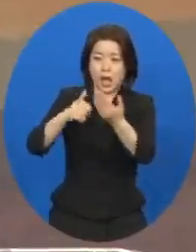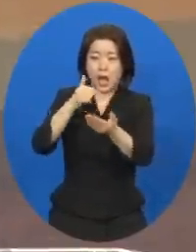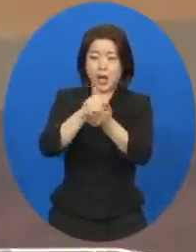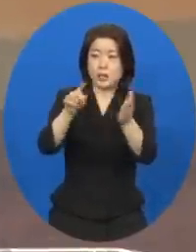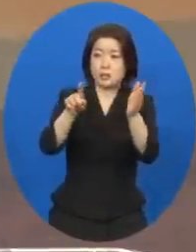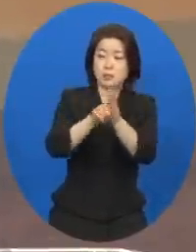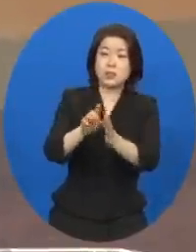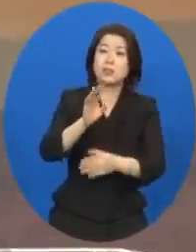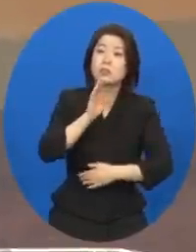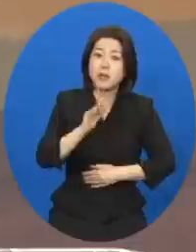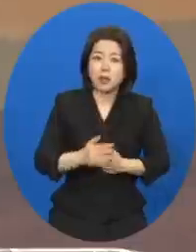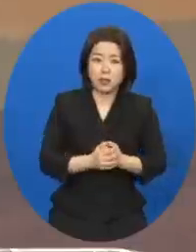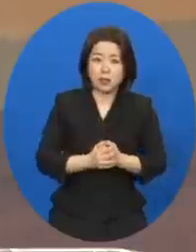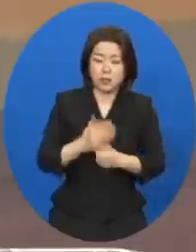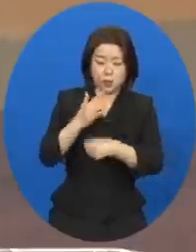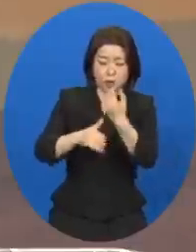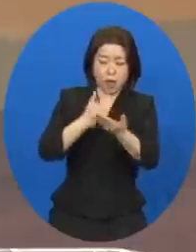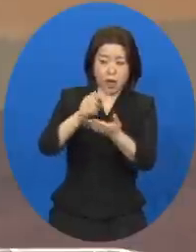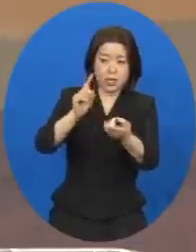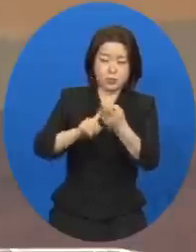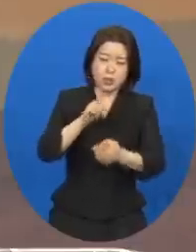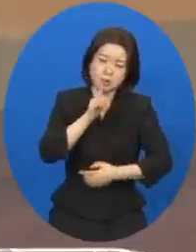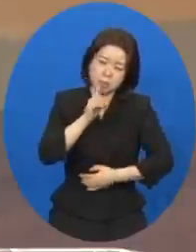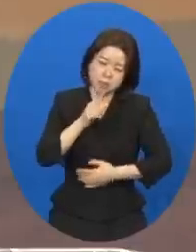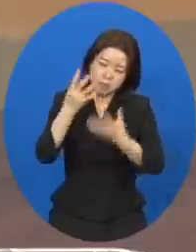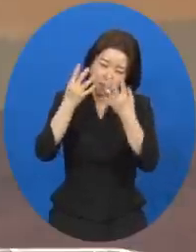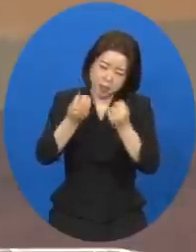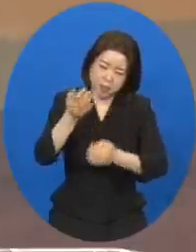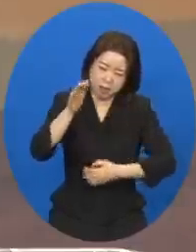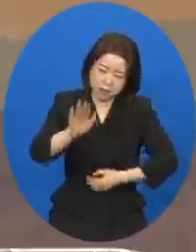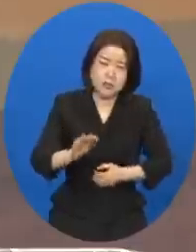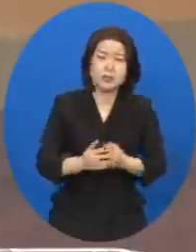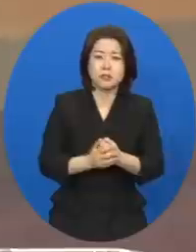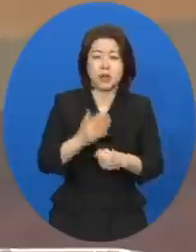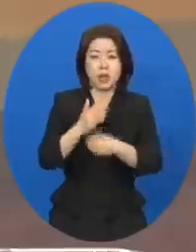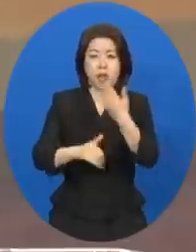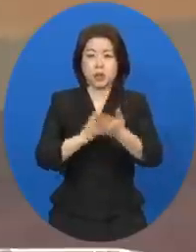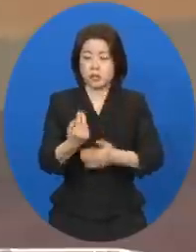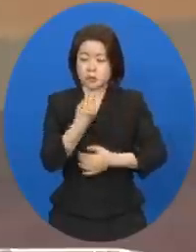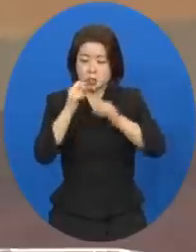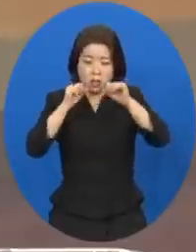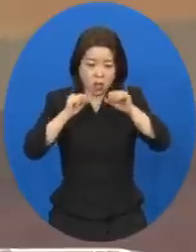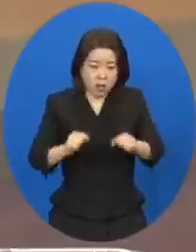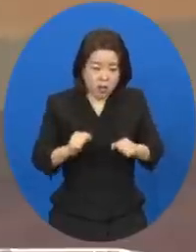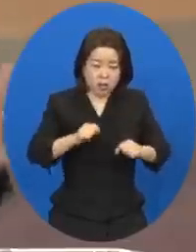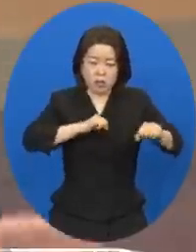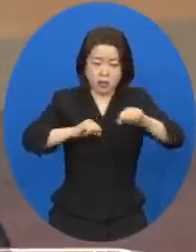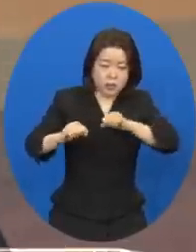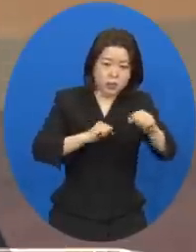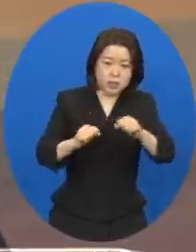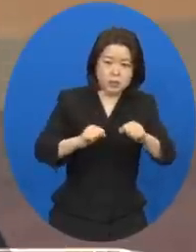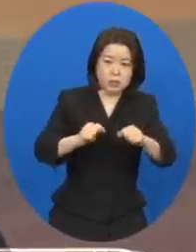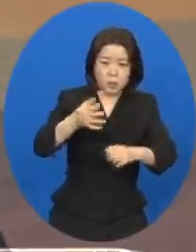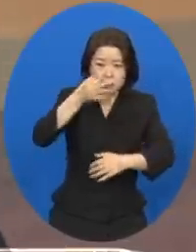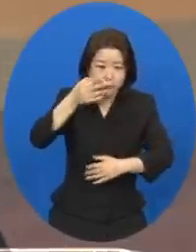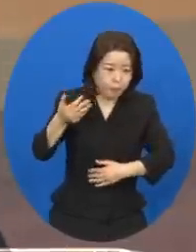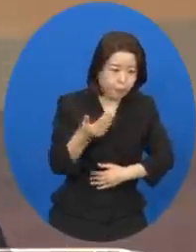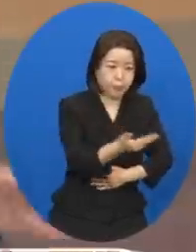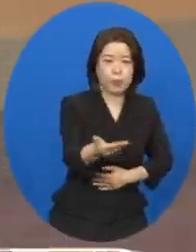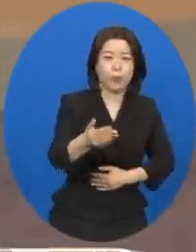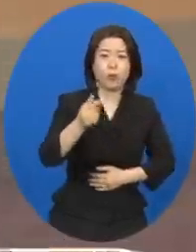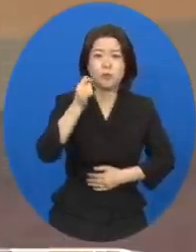믿는다고 그러고 하나님에 대해서 말은 많이 했지만 하나님이 살아 역사하시는 것을 전혀 보여주지